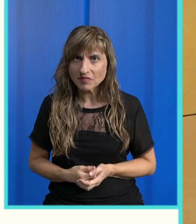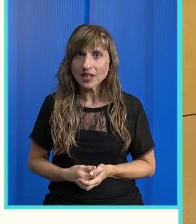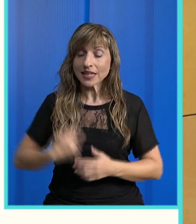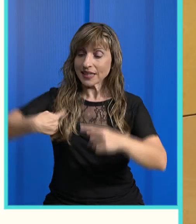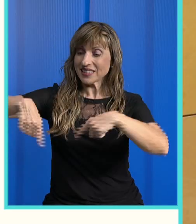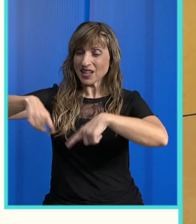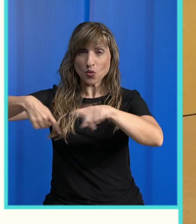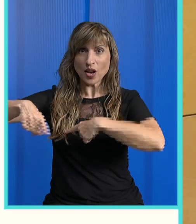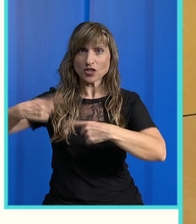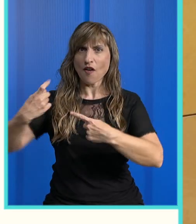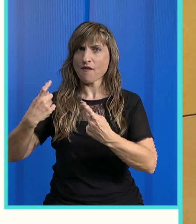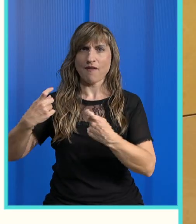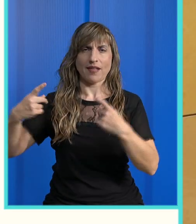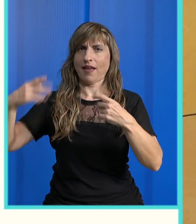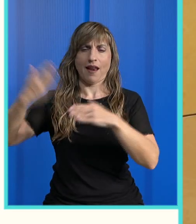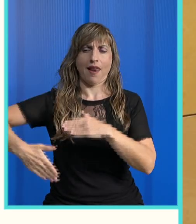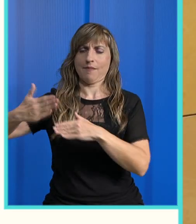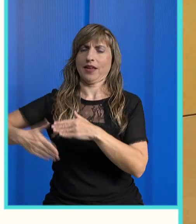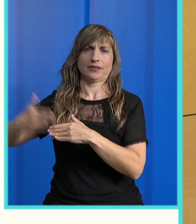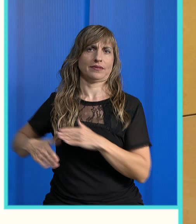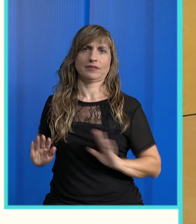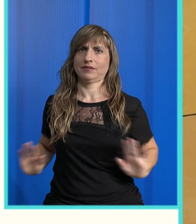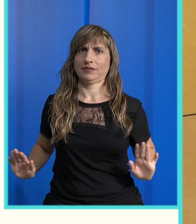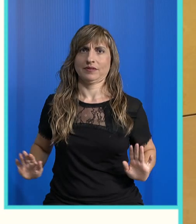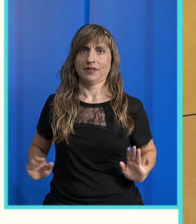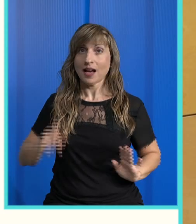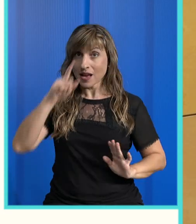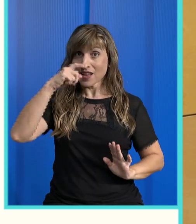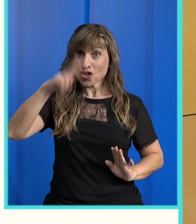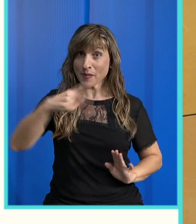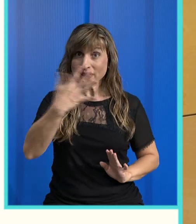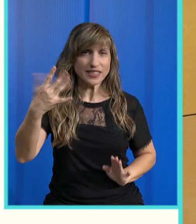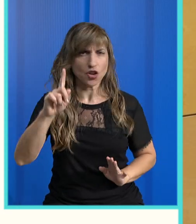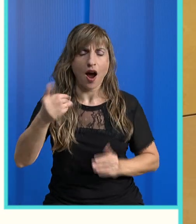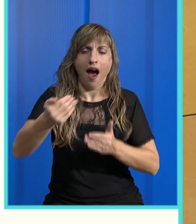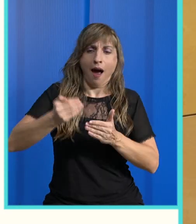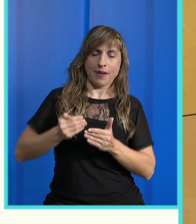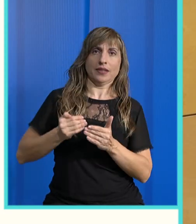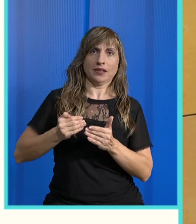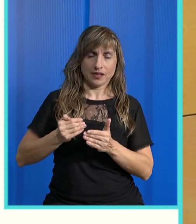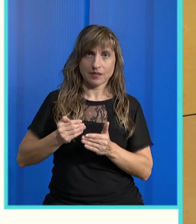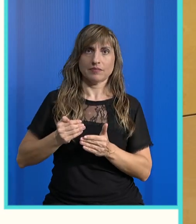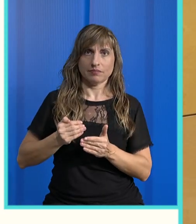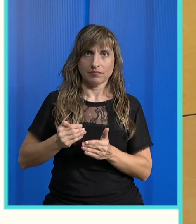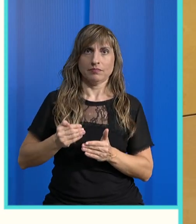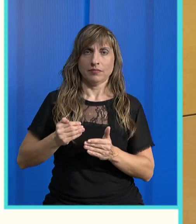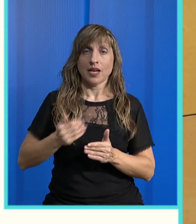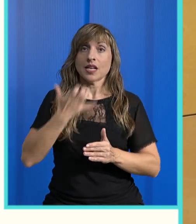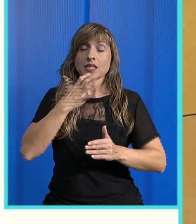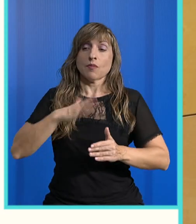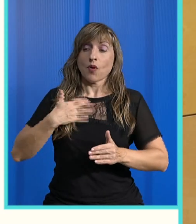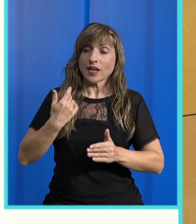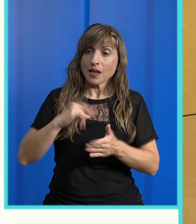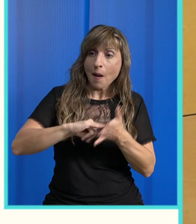i civilitzar l'exterior abans del final de l'any 25, inclús si es pogués aconseguir un esborrany del